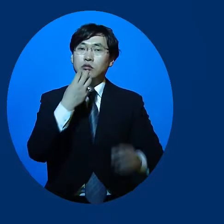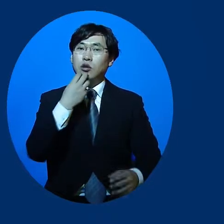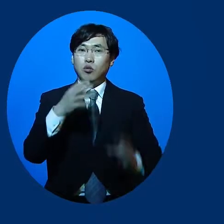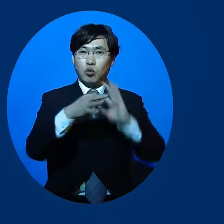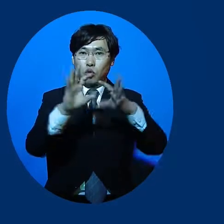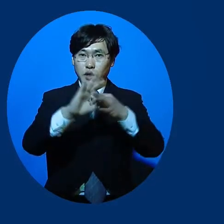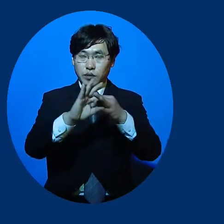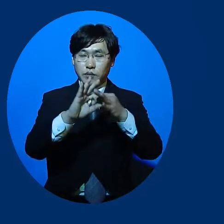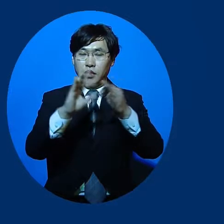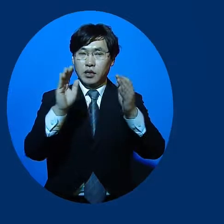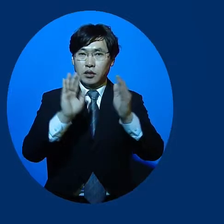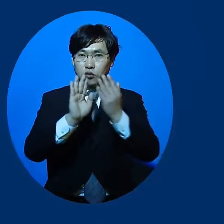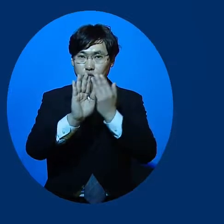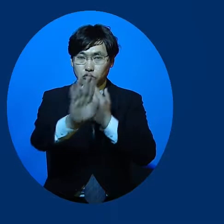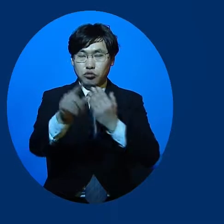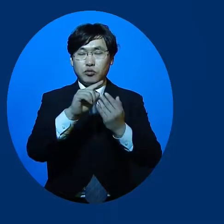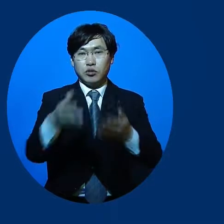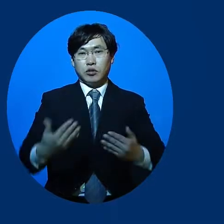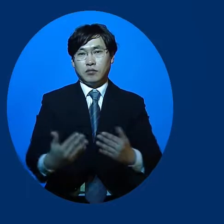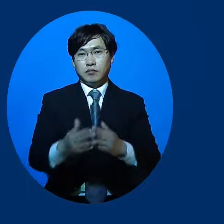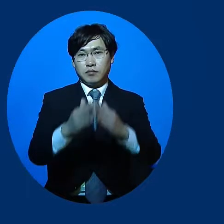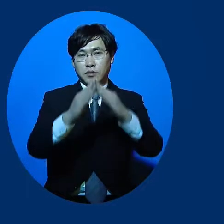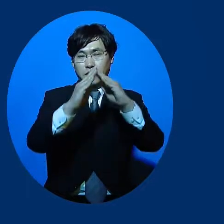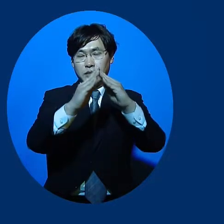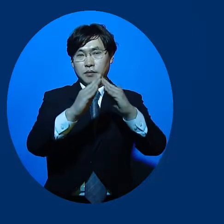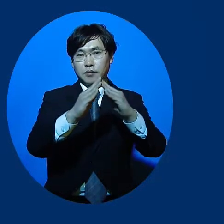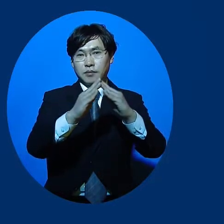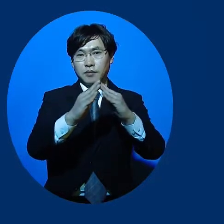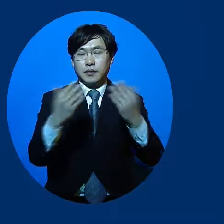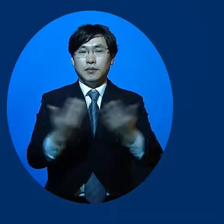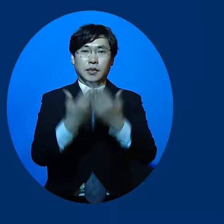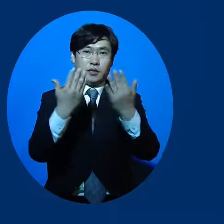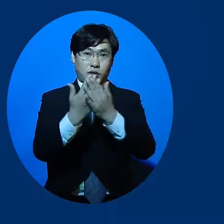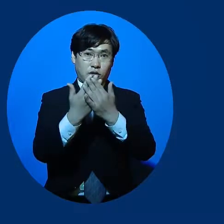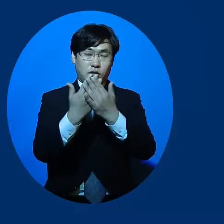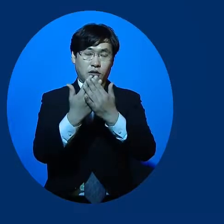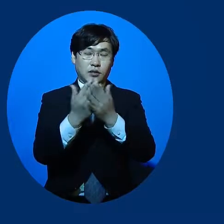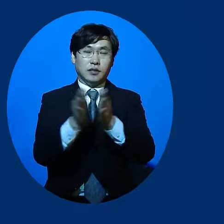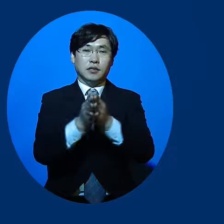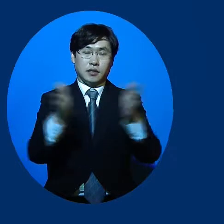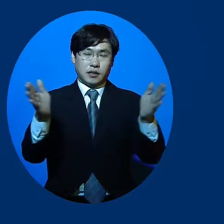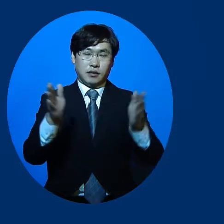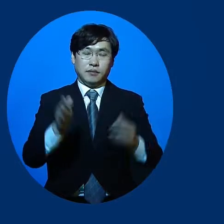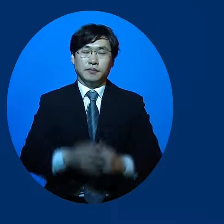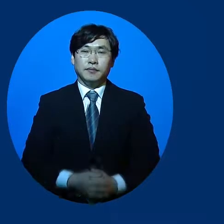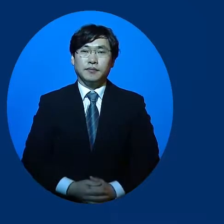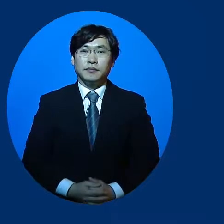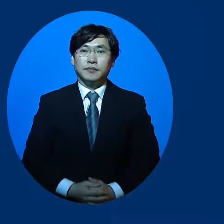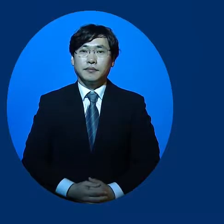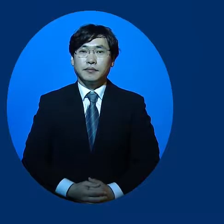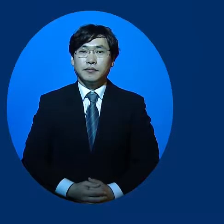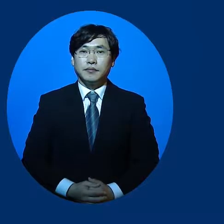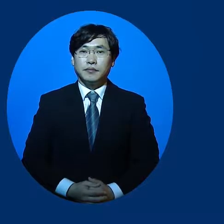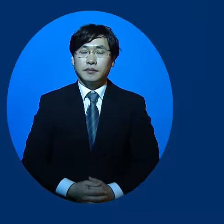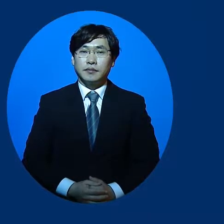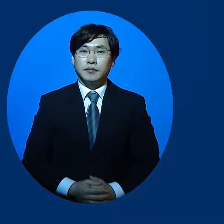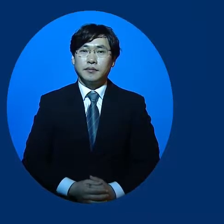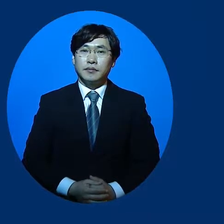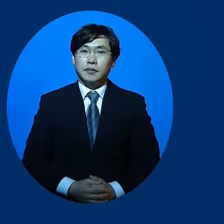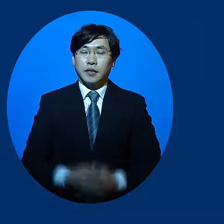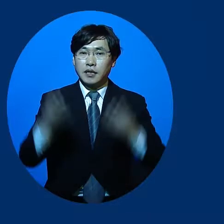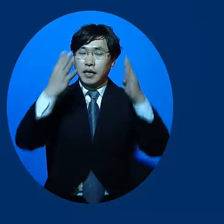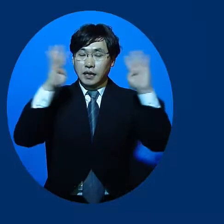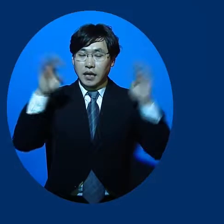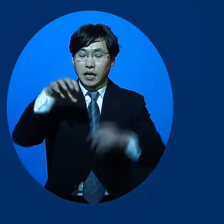조직이 설립되고 장애인 체육에 대한 학문적 토대가 마련되었습니다. 이 시점에 일부